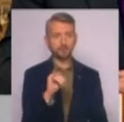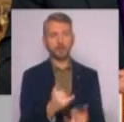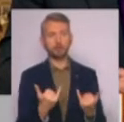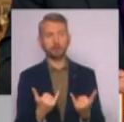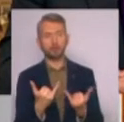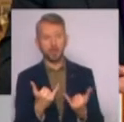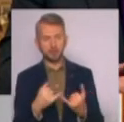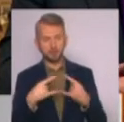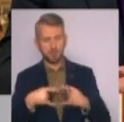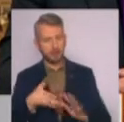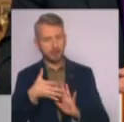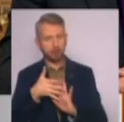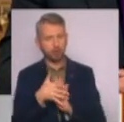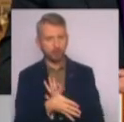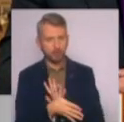сучасним рентгенологічним